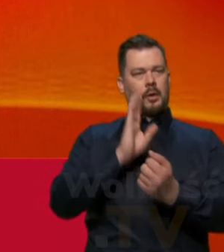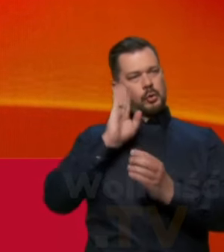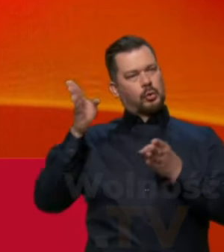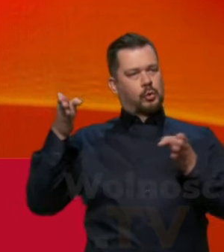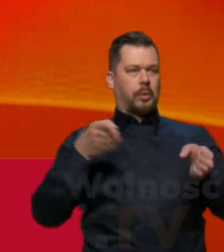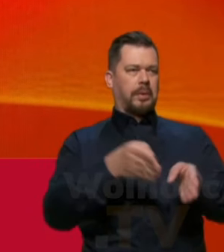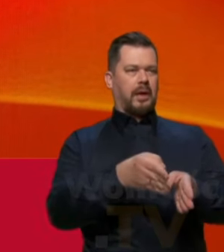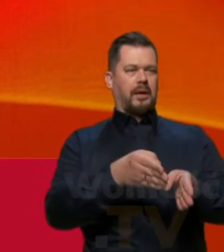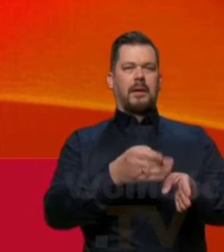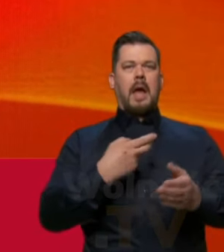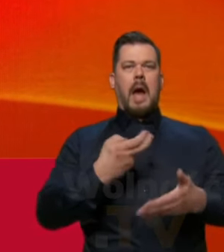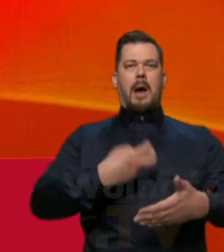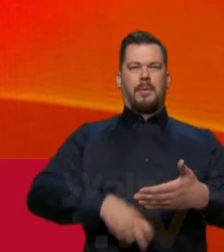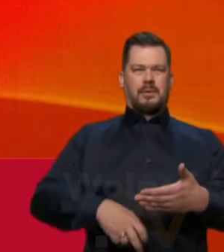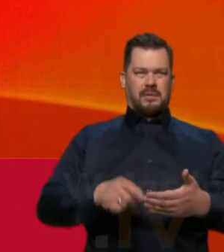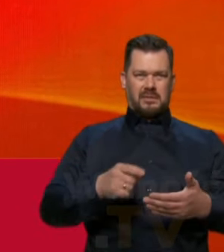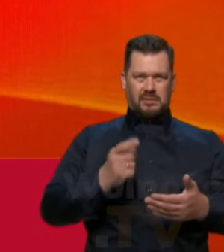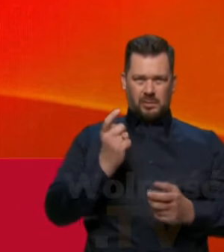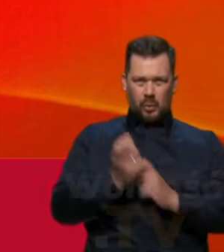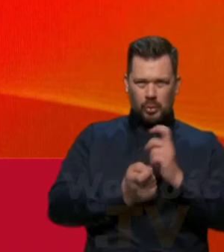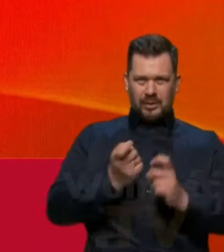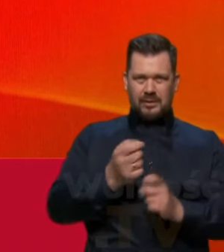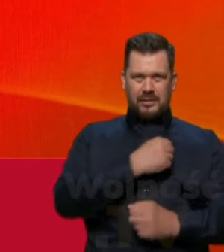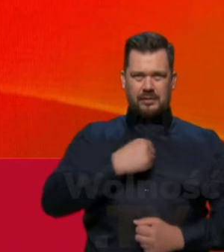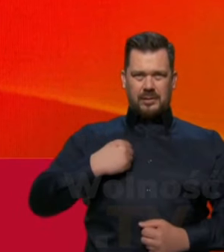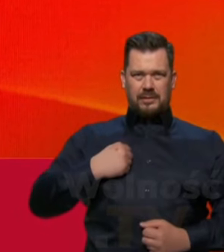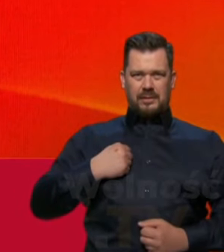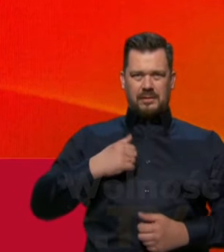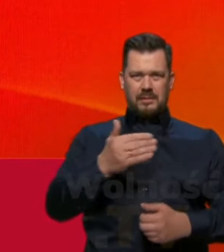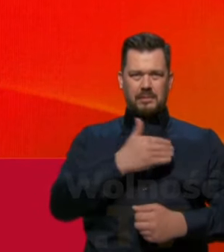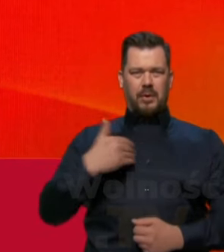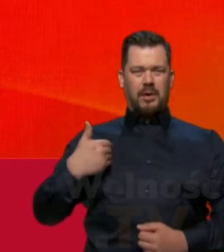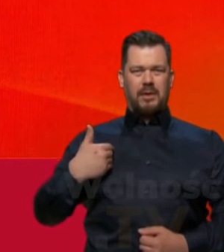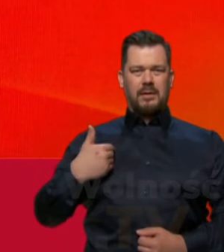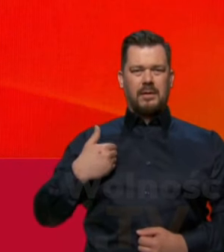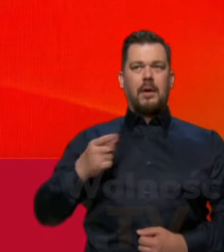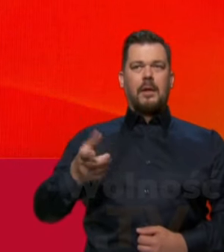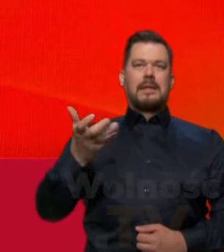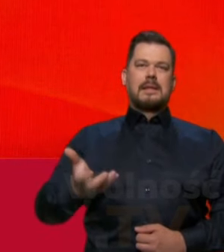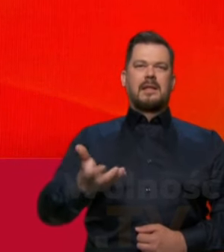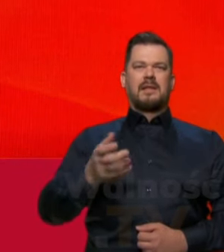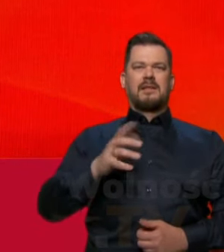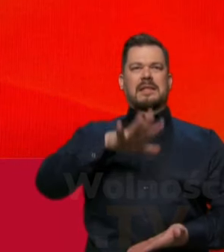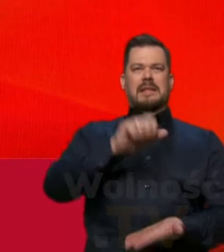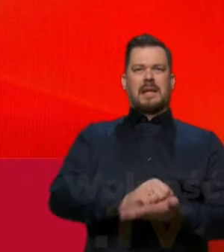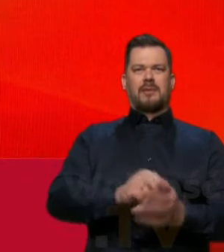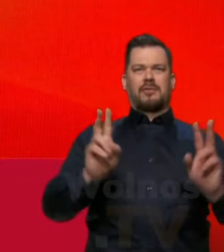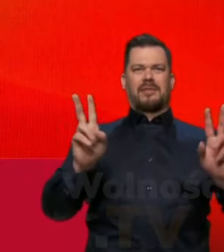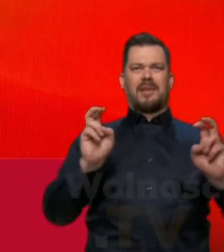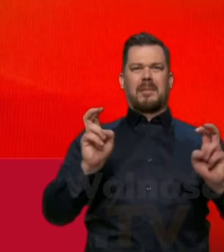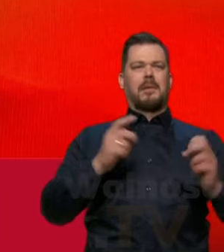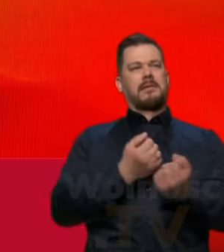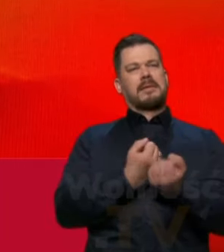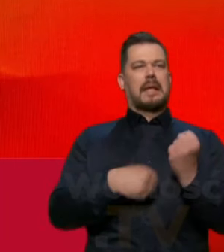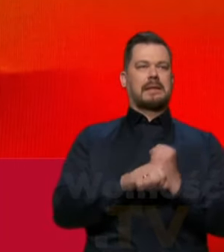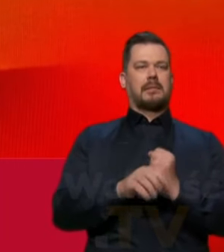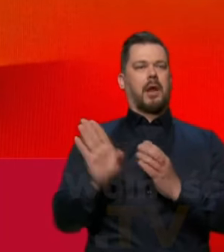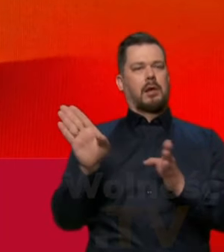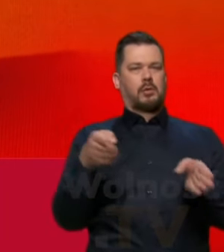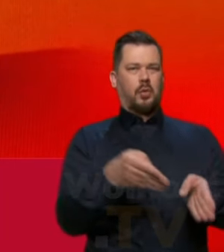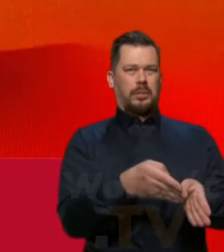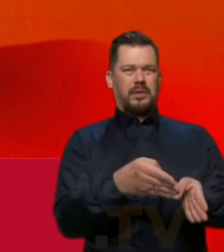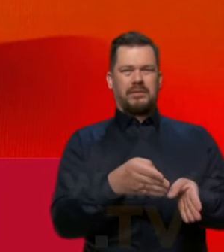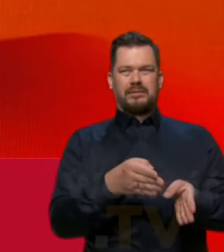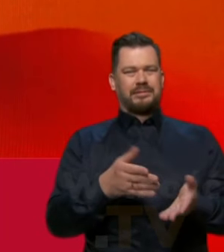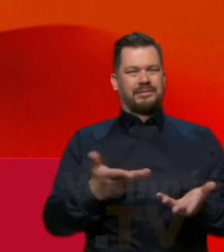nas skłócać jako warszawiaków, chce nas skłócać jako Polaków, i chcę, byśmy poruszali tematy zastępcze. Jestem